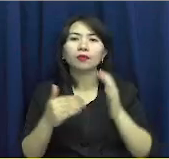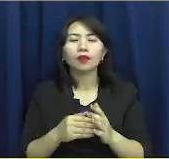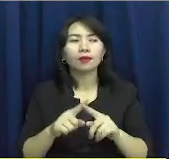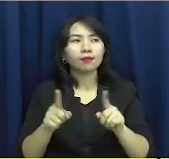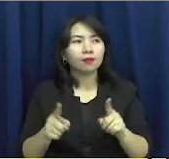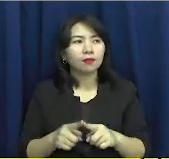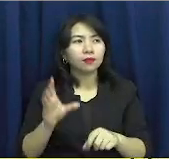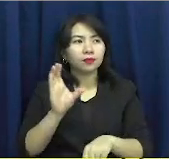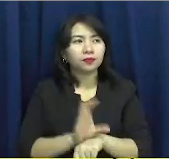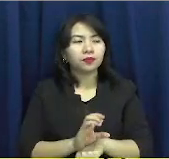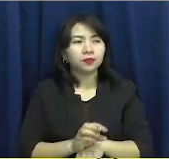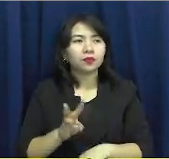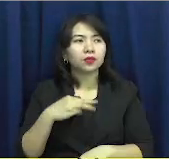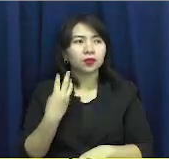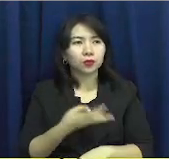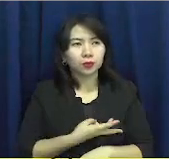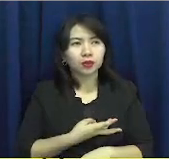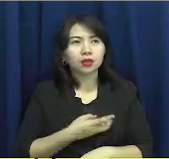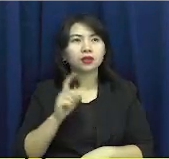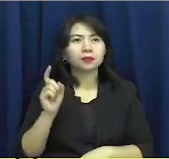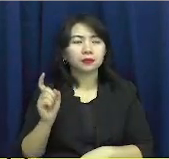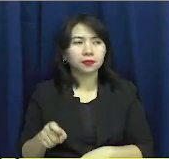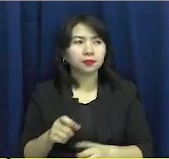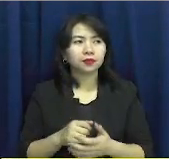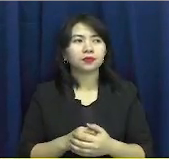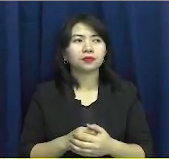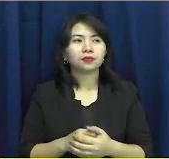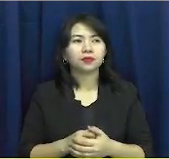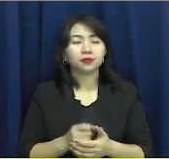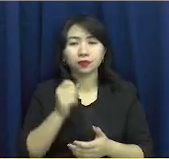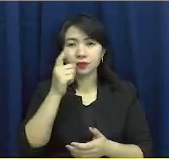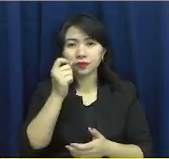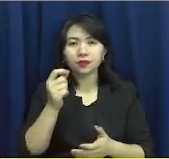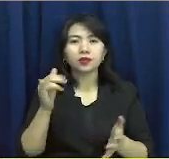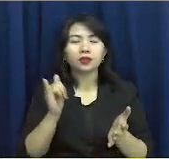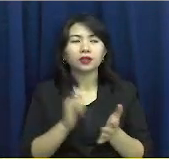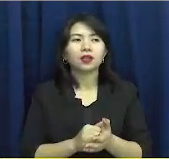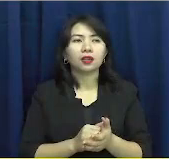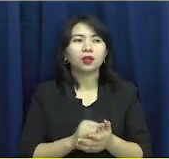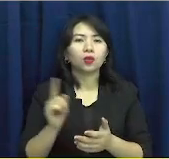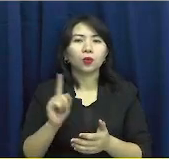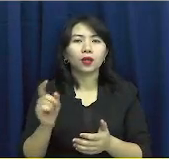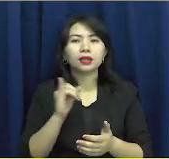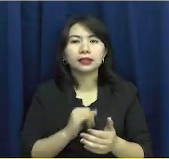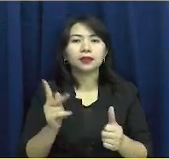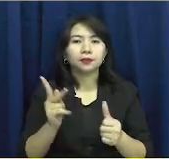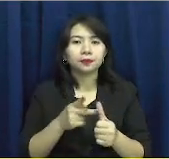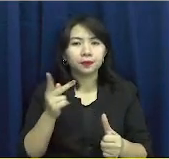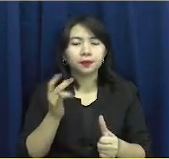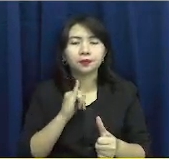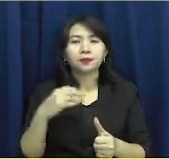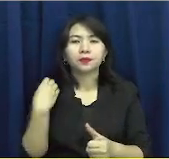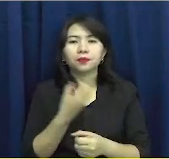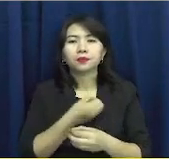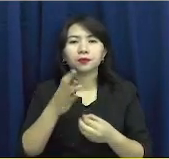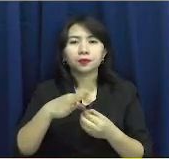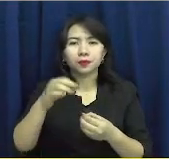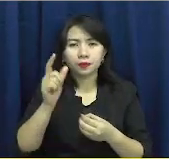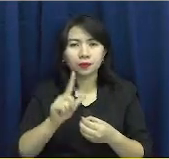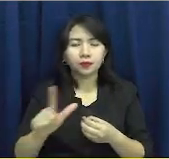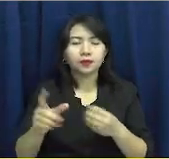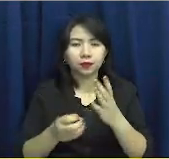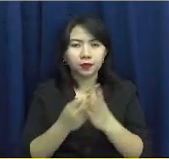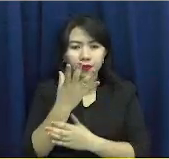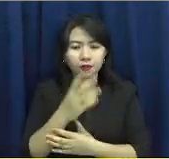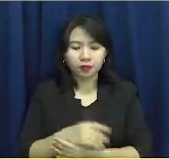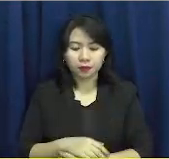as a church, ilagay po natin sa isipan natin na ang priority is the spiritual growth. You see, priority natin is